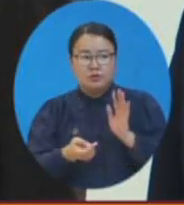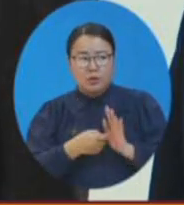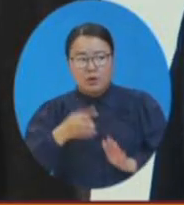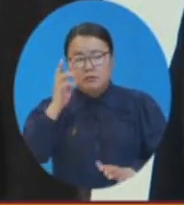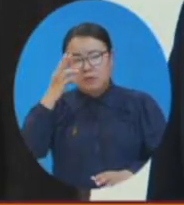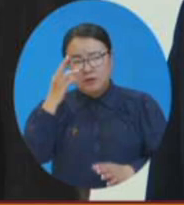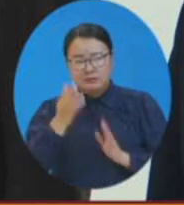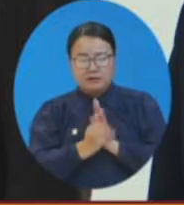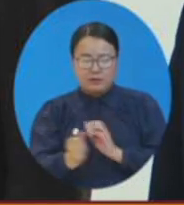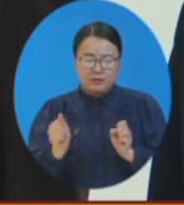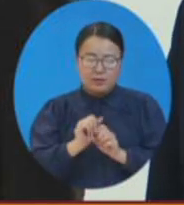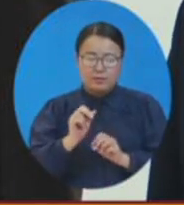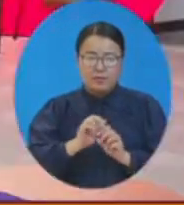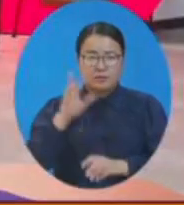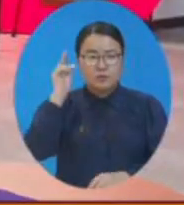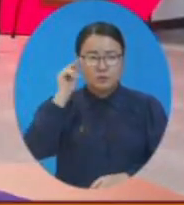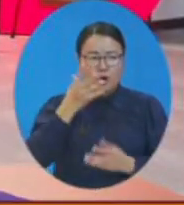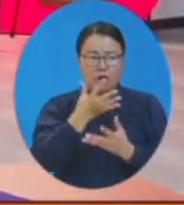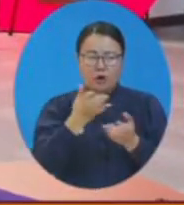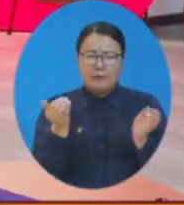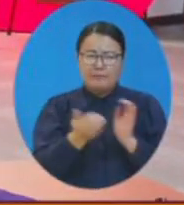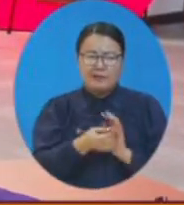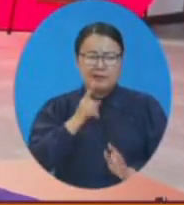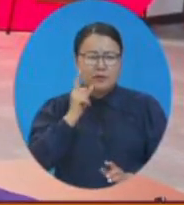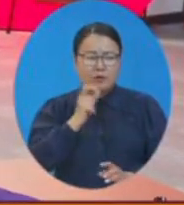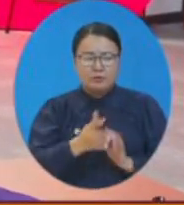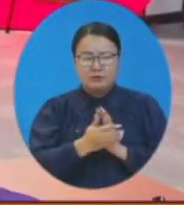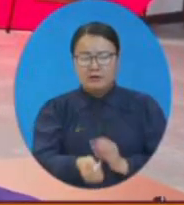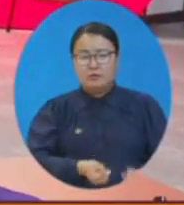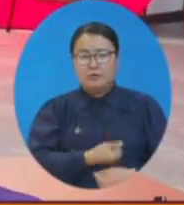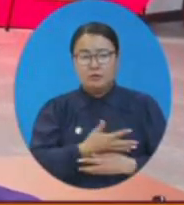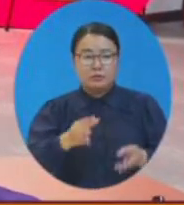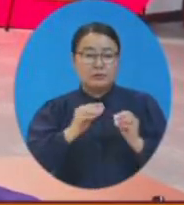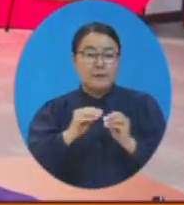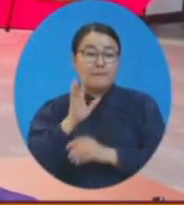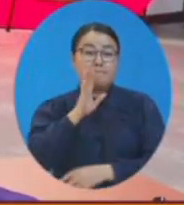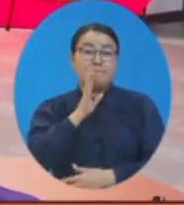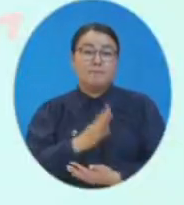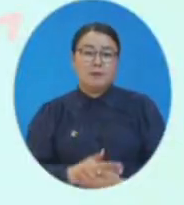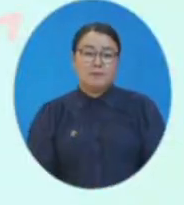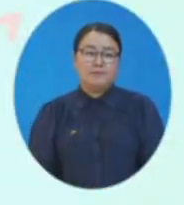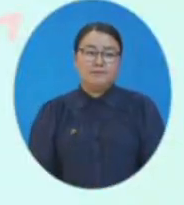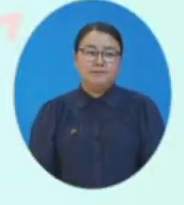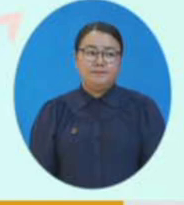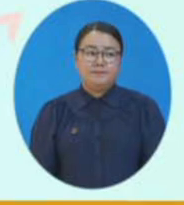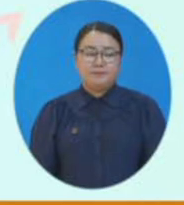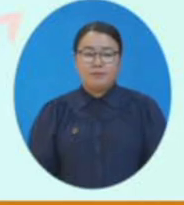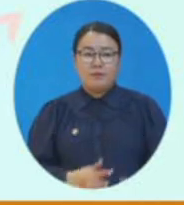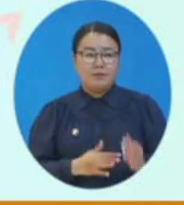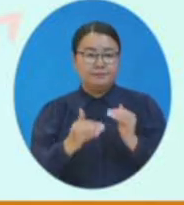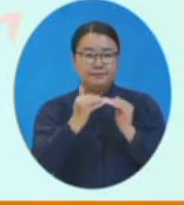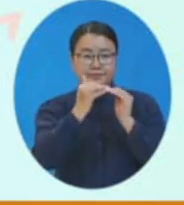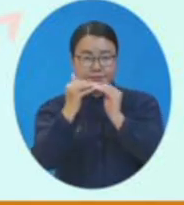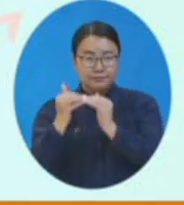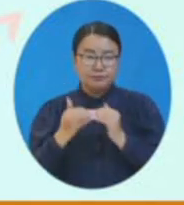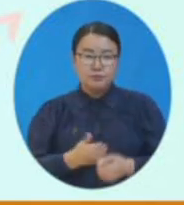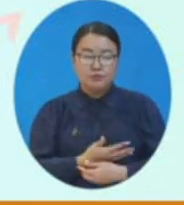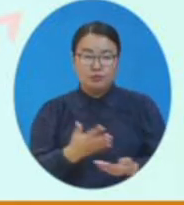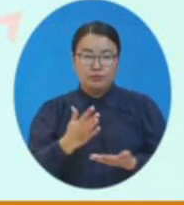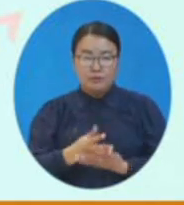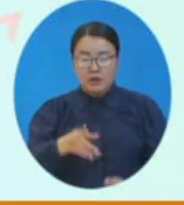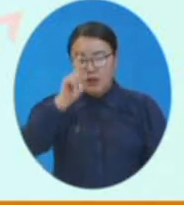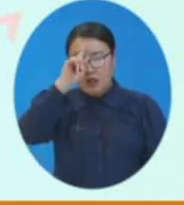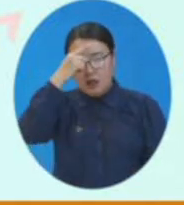олон зүйлийг суралцсан. Цаашид олон мянган залуусыг чадваржуулах ур чадварыг чадамших юм байна. Ийм тэгш боломж, тэгш боломж гэдэг нь эрүүл мэндийн